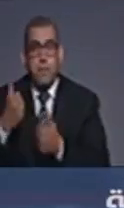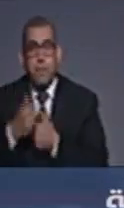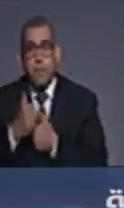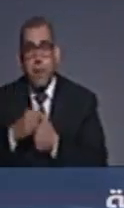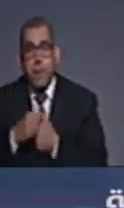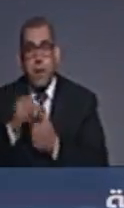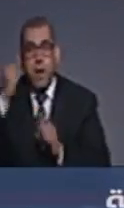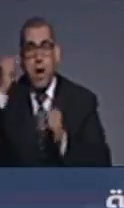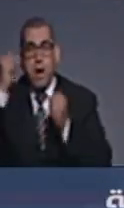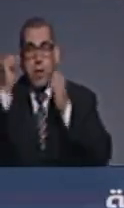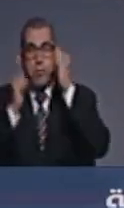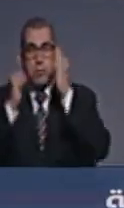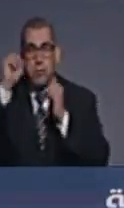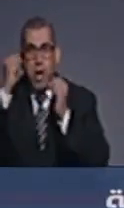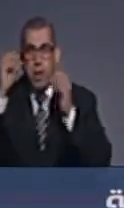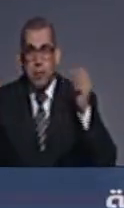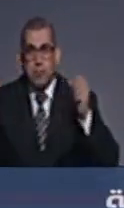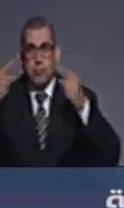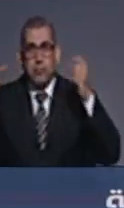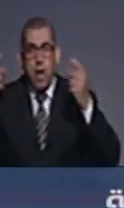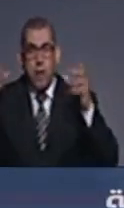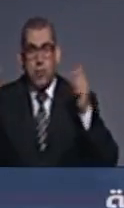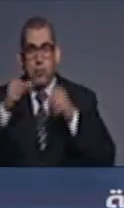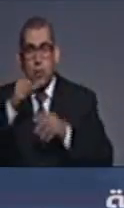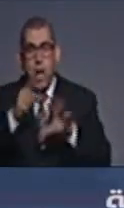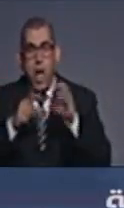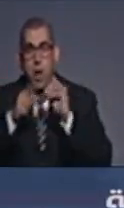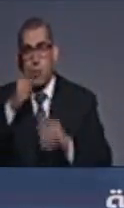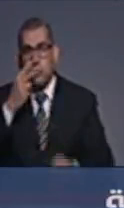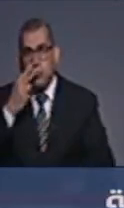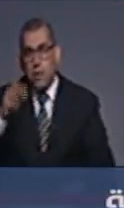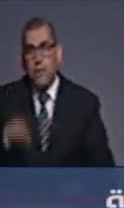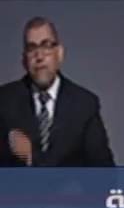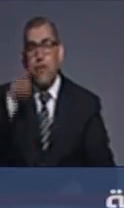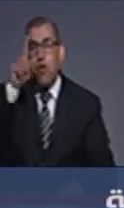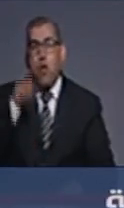الكهرباء، تصوروا ان انتم محتاجين في اليوم